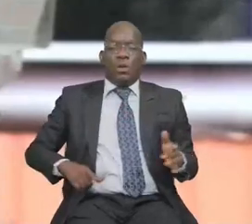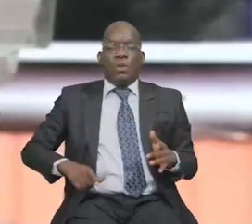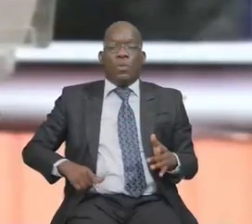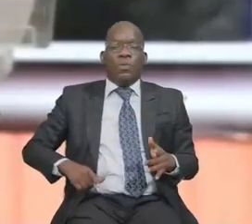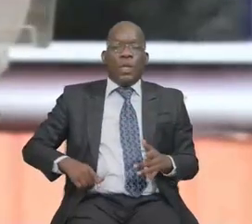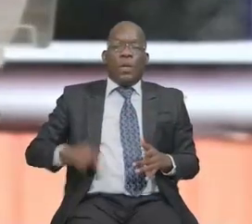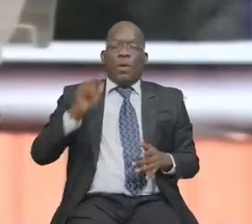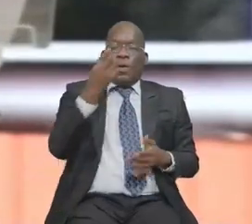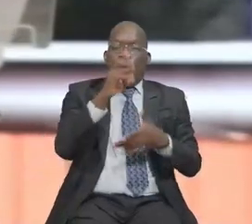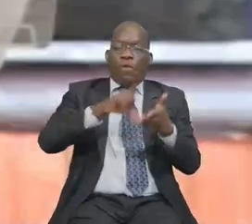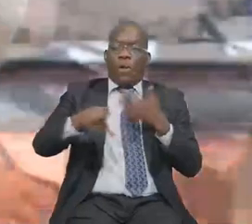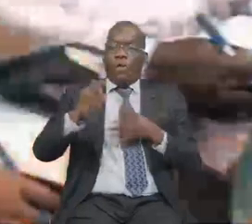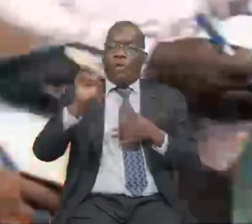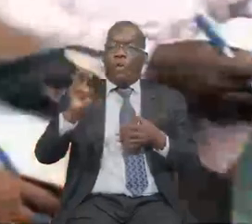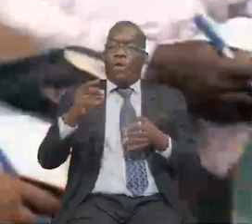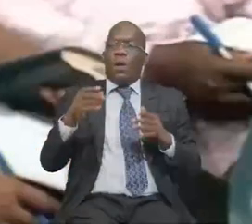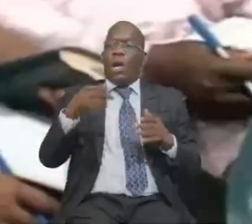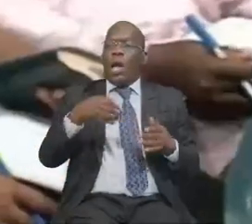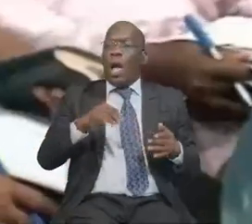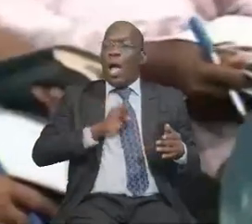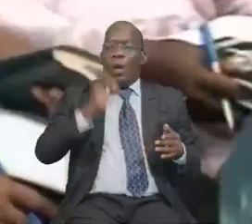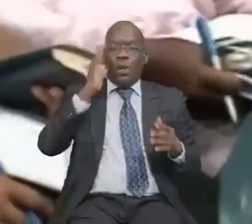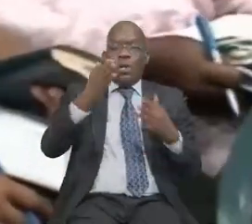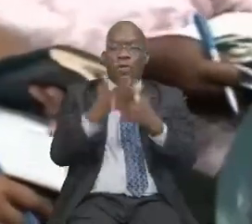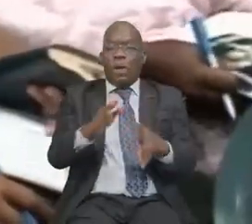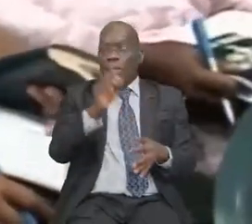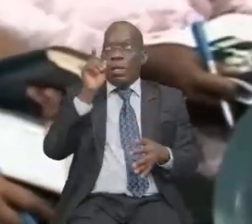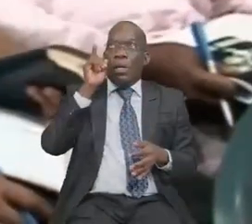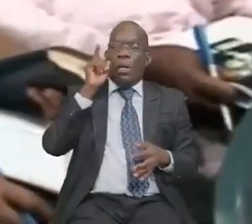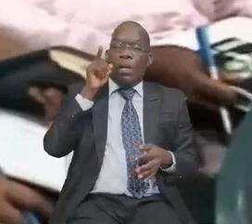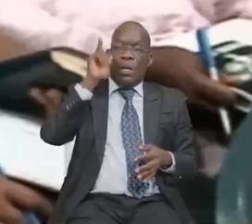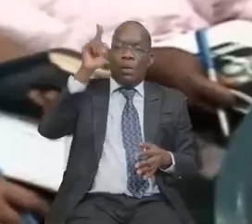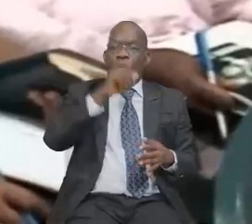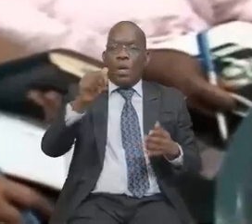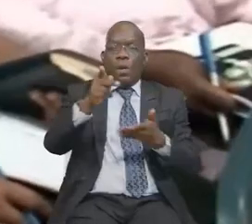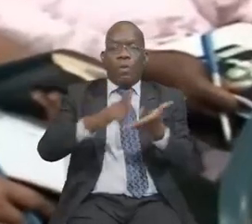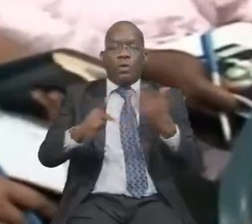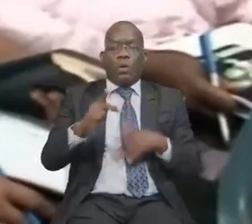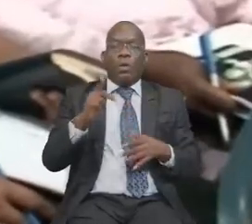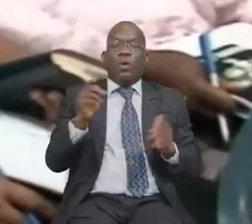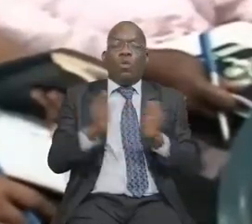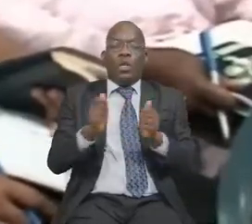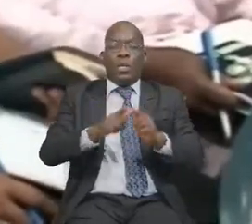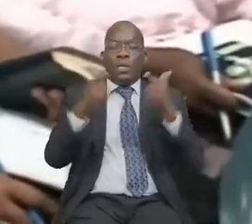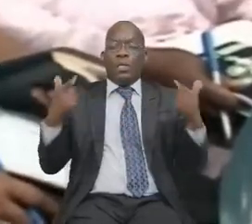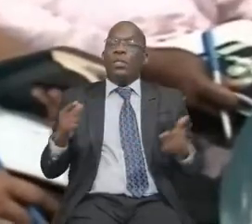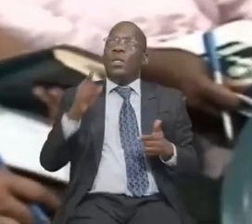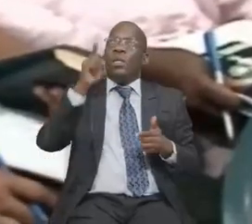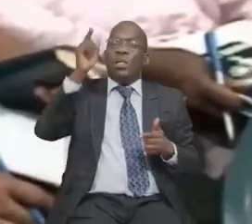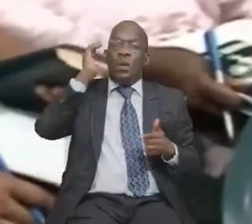sa part avec les grands. Il partagera le butin avec les